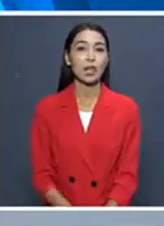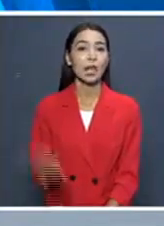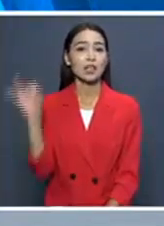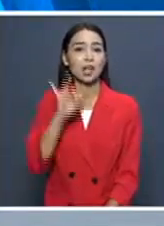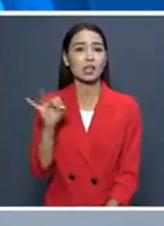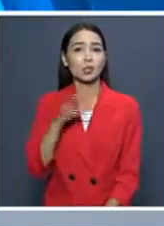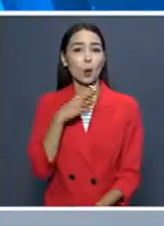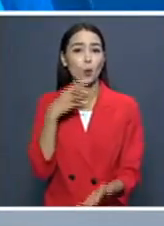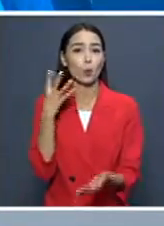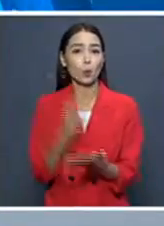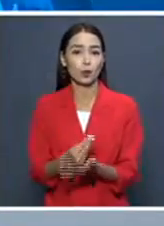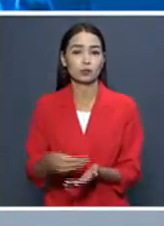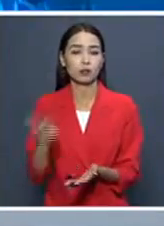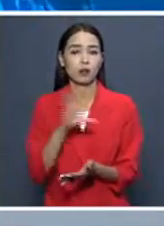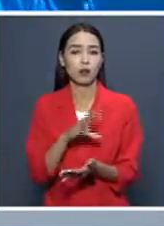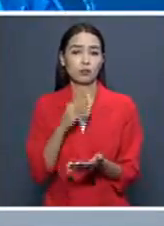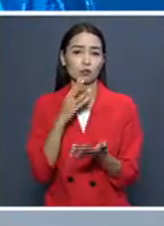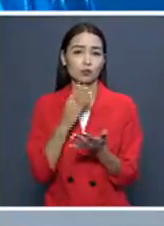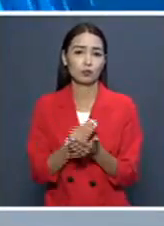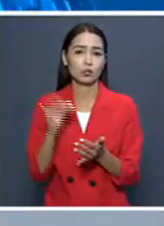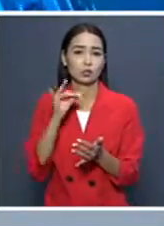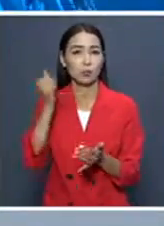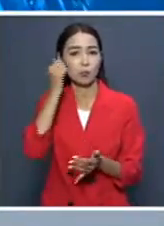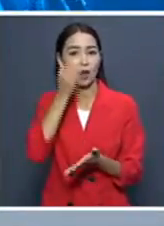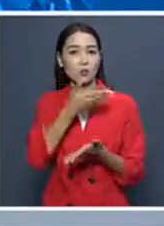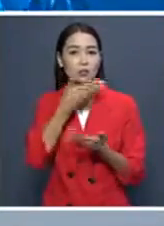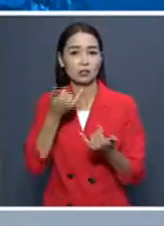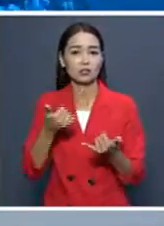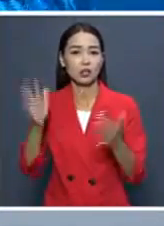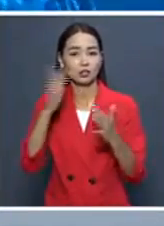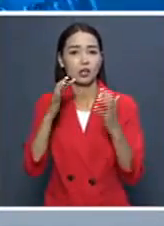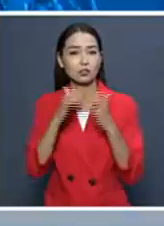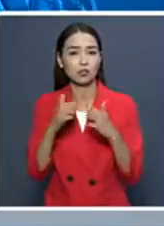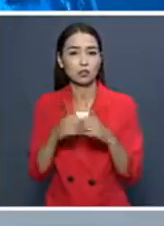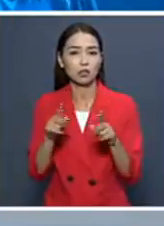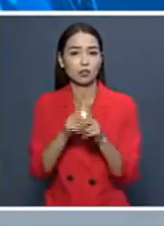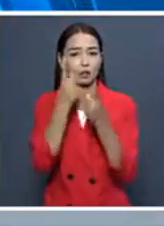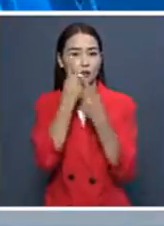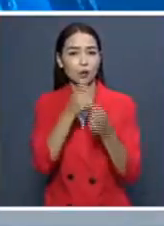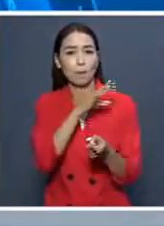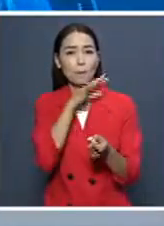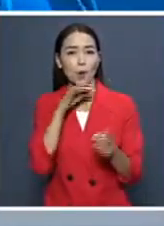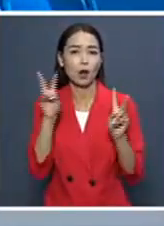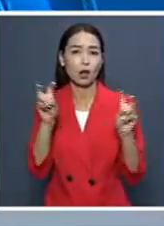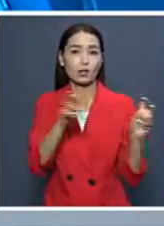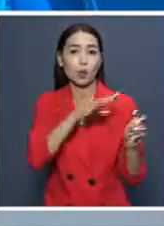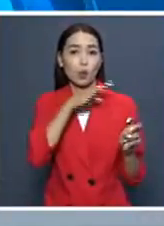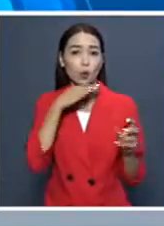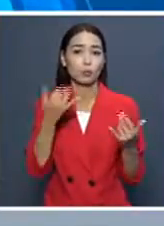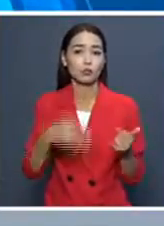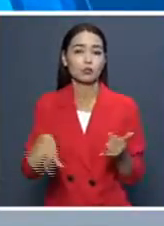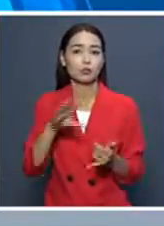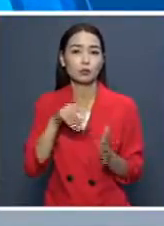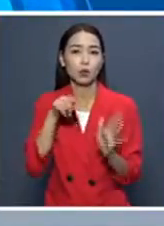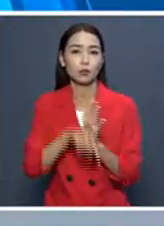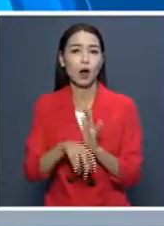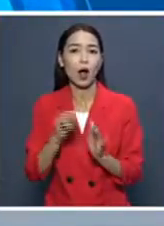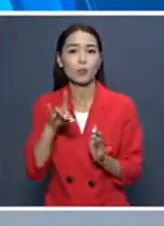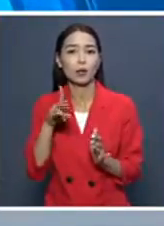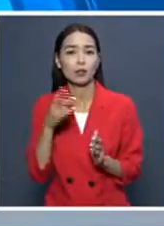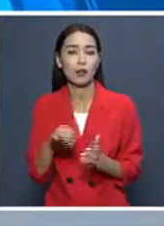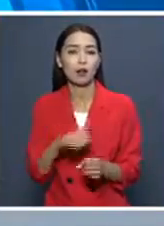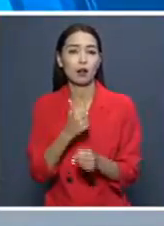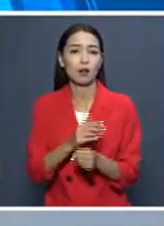Тарихты өз бағасын алмаған тұлғалар бар. Олардың зерттелмеген жұртқа жарияланбаған тұстары көп. Оның ішінде Абылайдың кеңесшісі болған